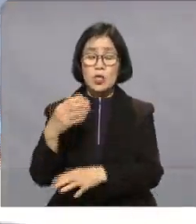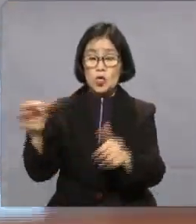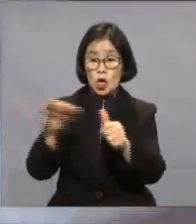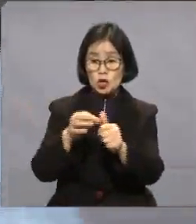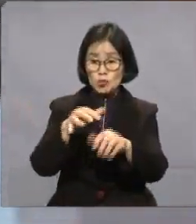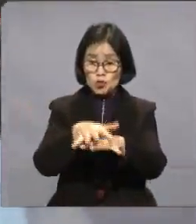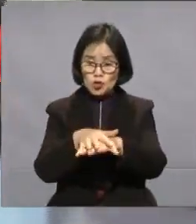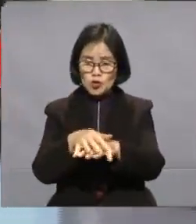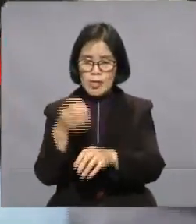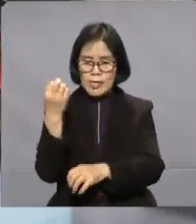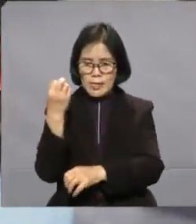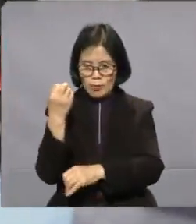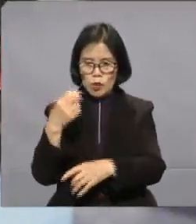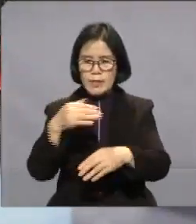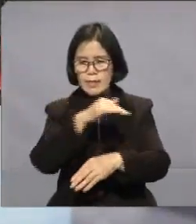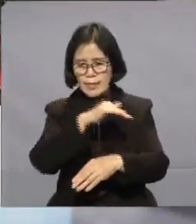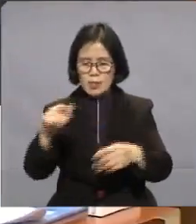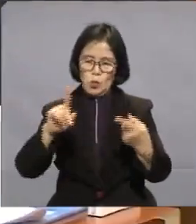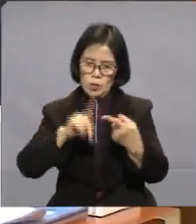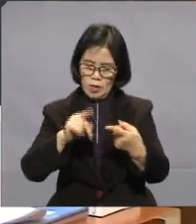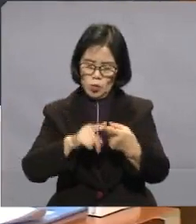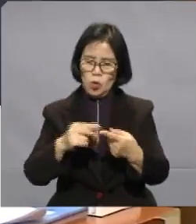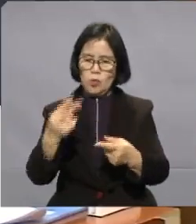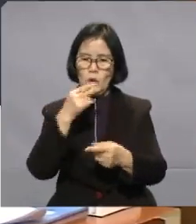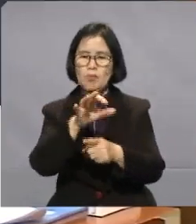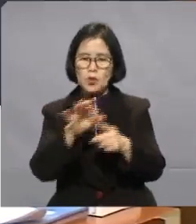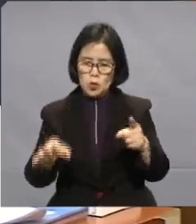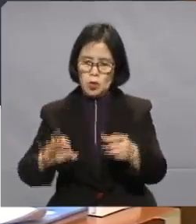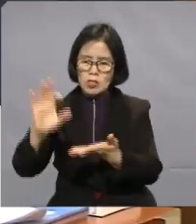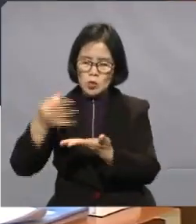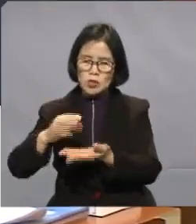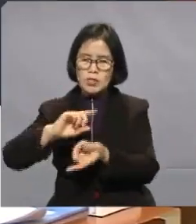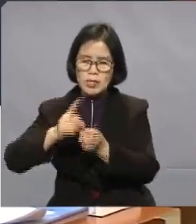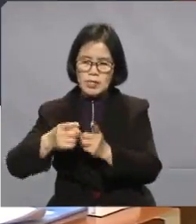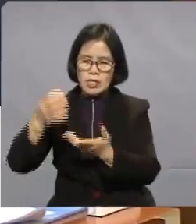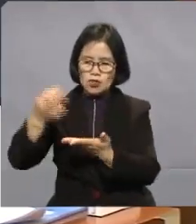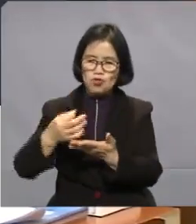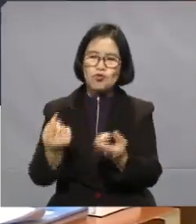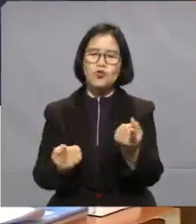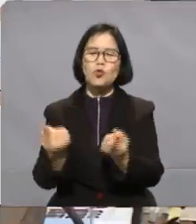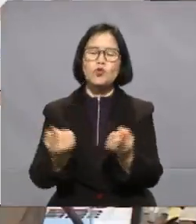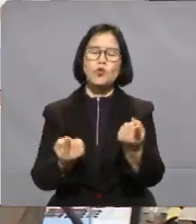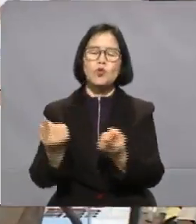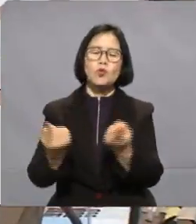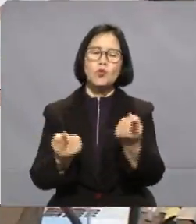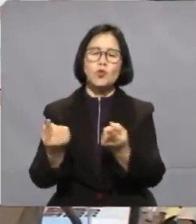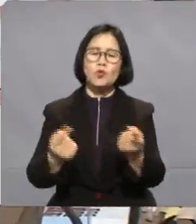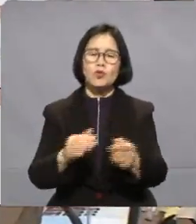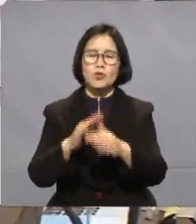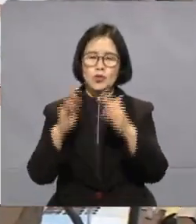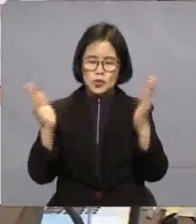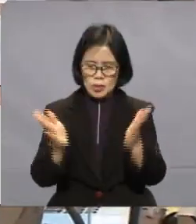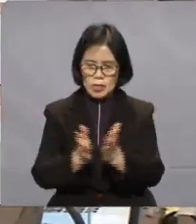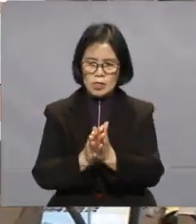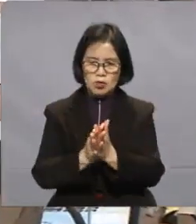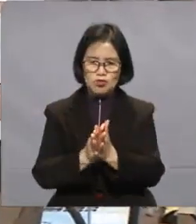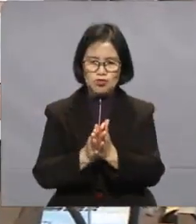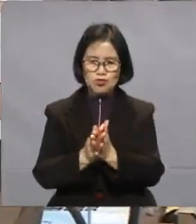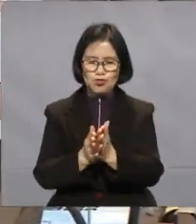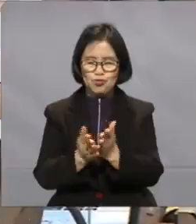구조의 기본 틀은 유지하면서도 보험료율과 소득 대체율 등을 조정하는 쪽으로 전체적인 방향을 잡은